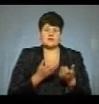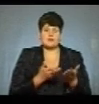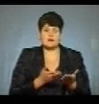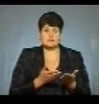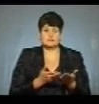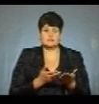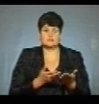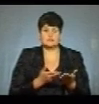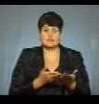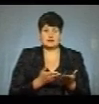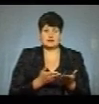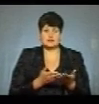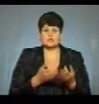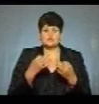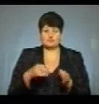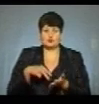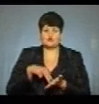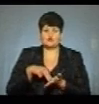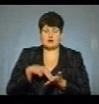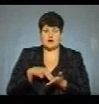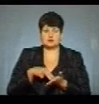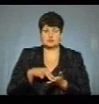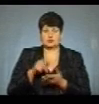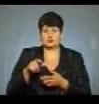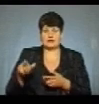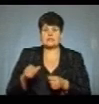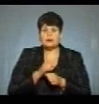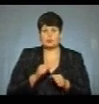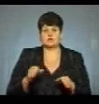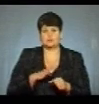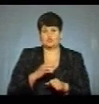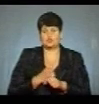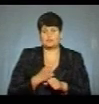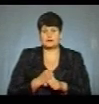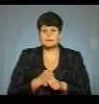допустив стоячих пасажирів, де цього робити не можна було.